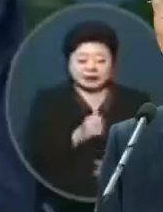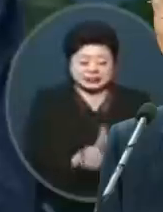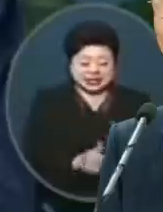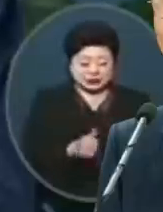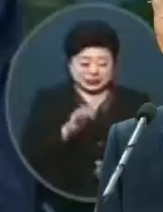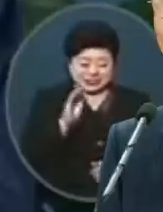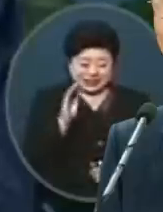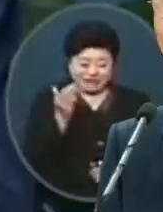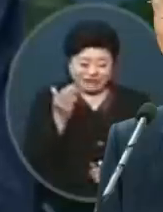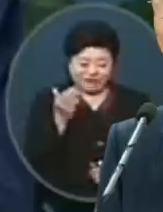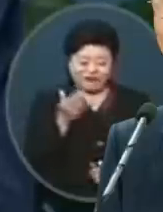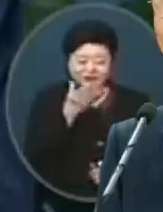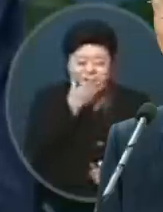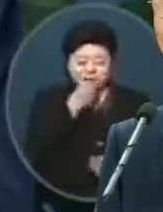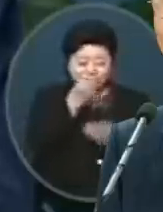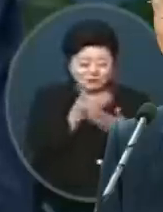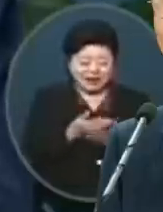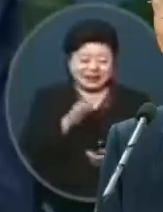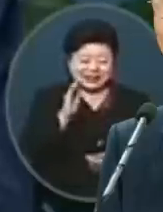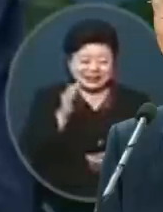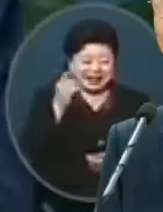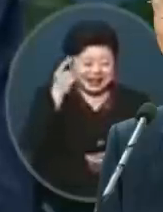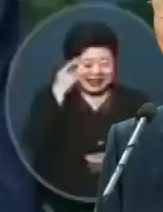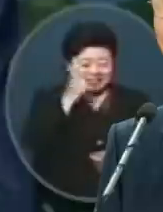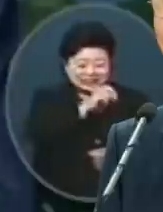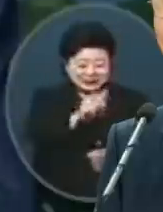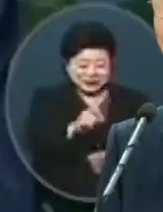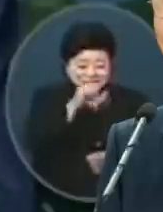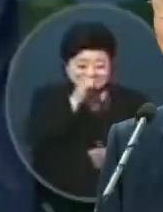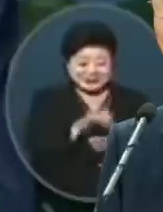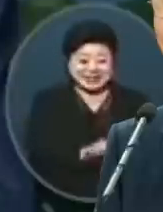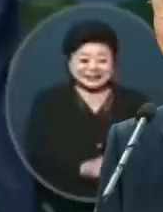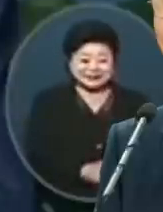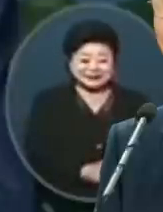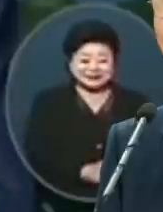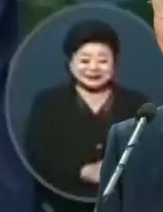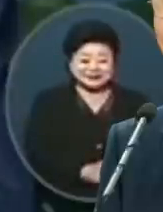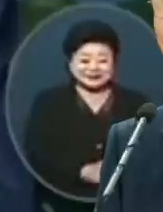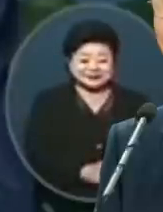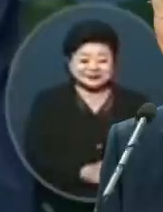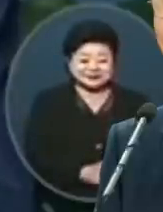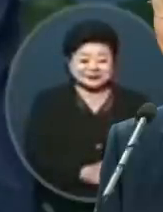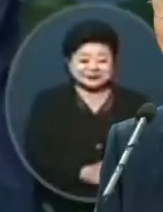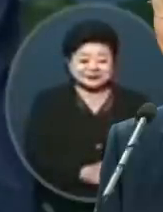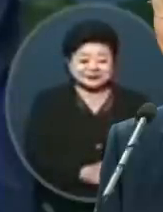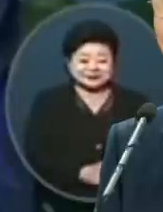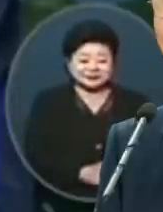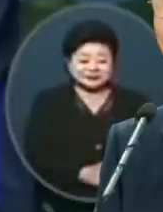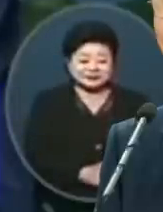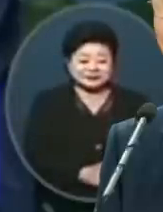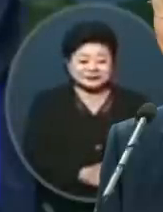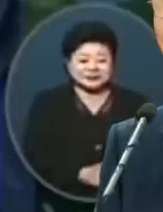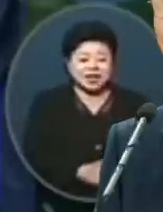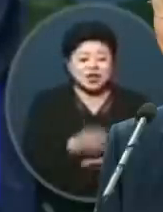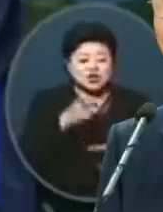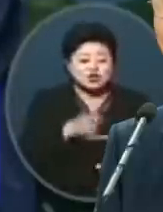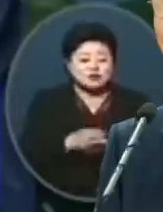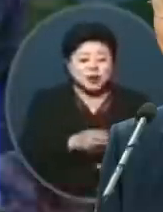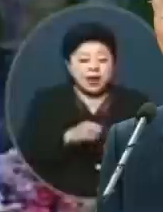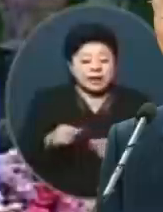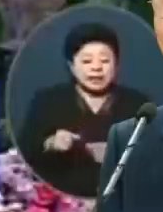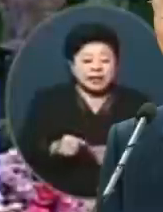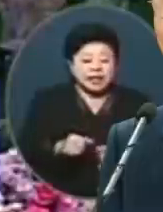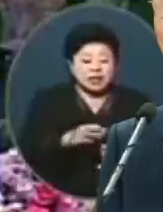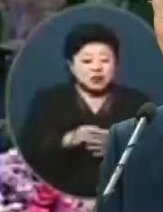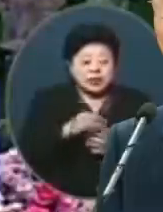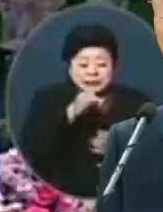되고 그 복을 받을 수 있다고 성경은 말씀하고 있는 것입니다. 무릇 율법 행위에 속한 자들은 저주 아래에